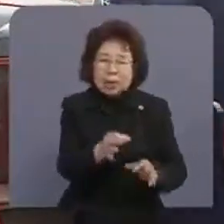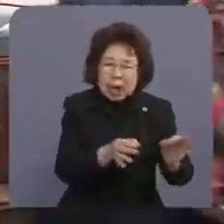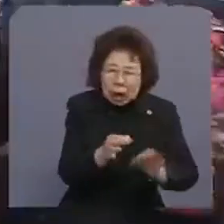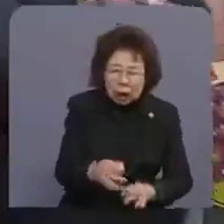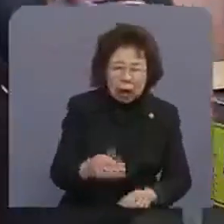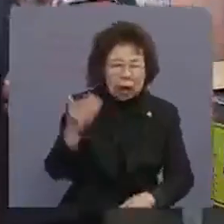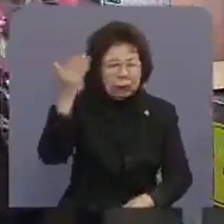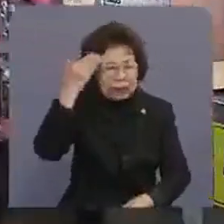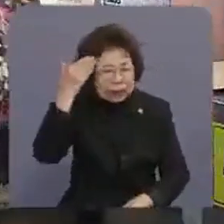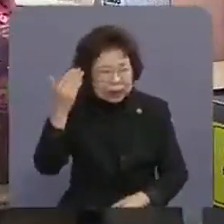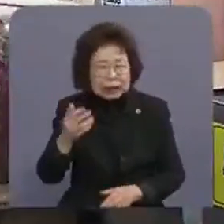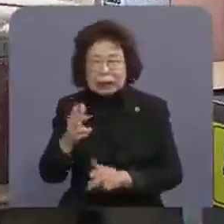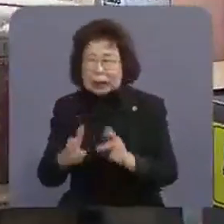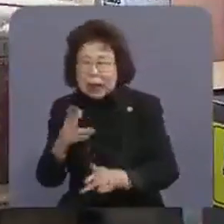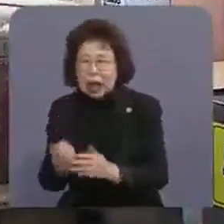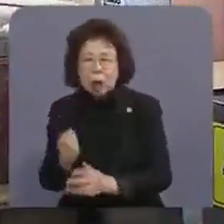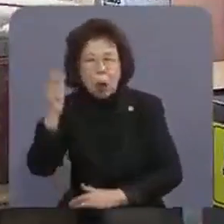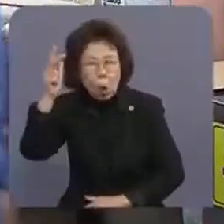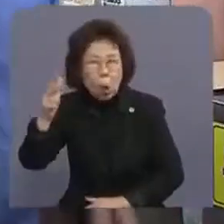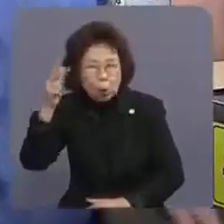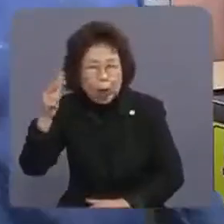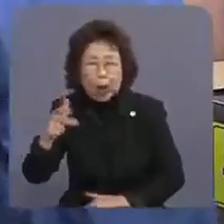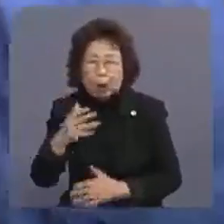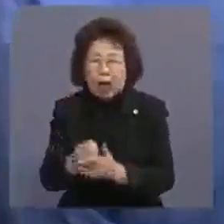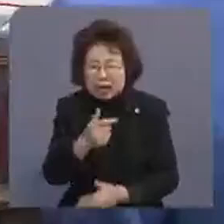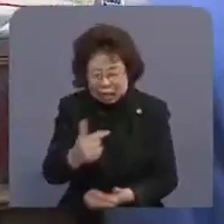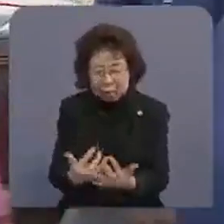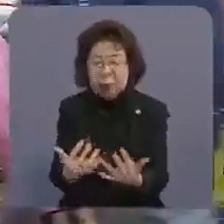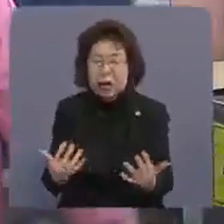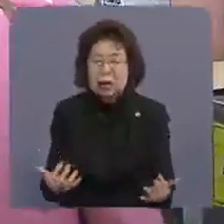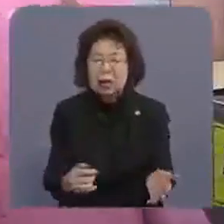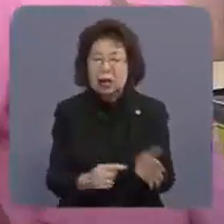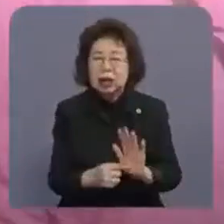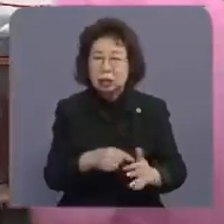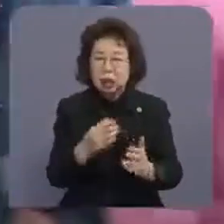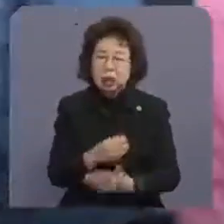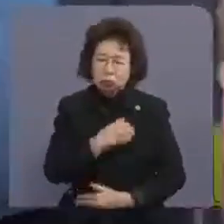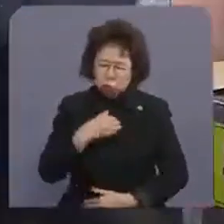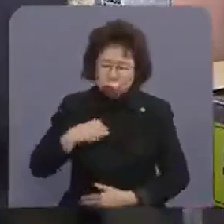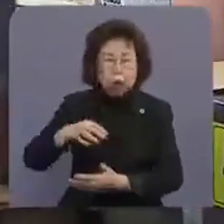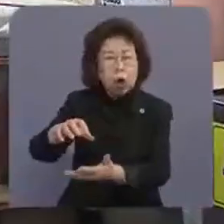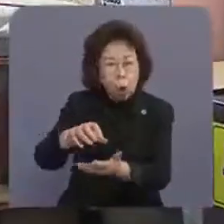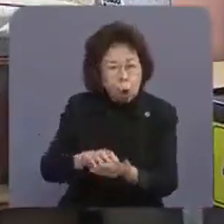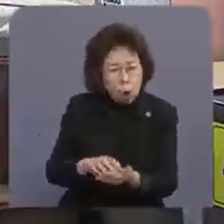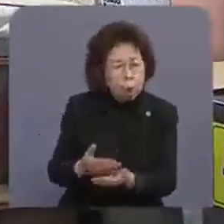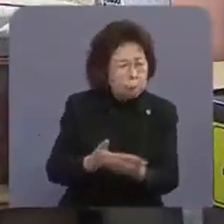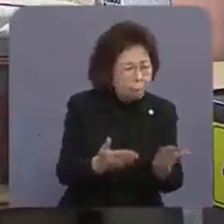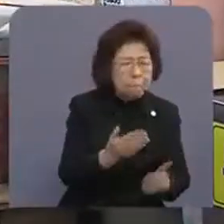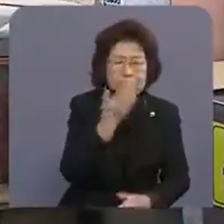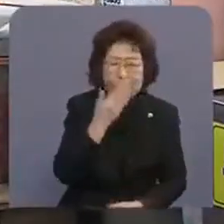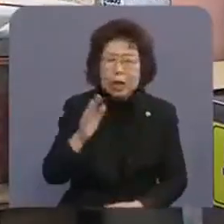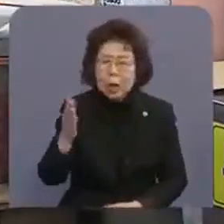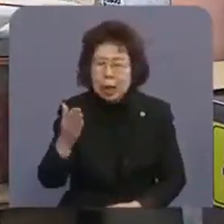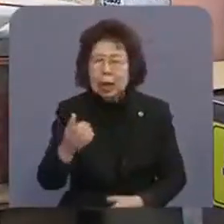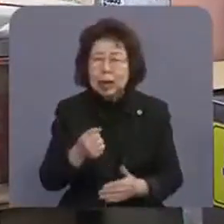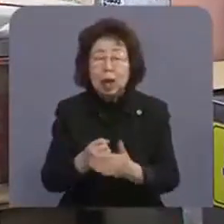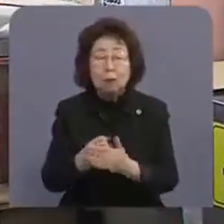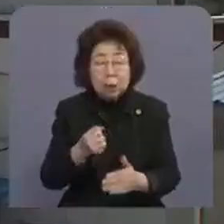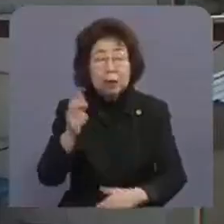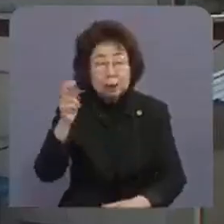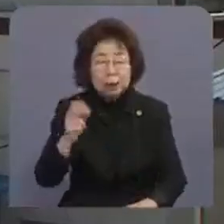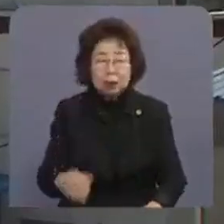지식산업과 아까도 말씀드린 호텔이라든지 컨벤션 시설도 충분한 어떤 수요와 공급이 이루어질 수 있다고 보고